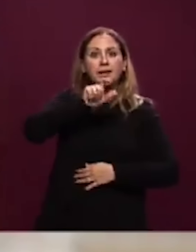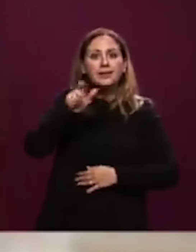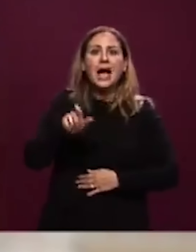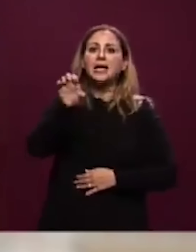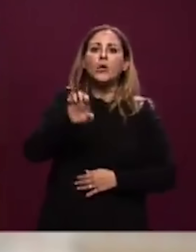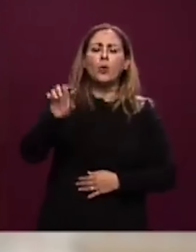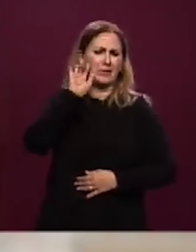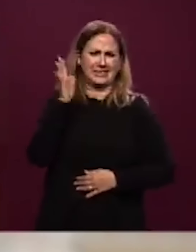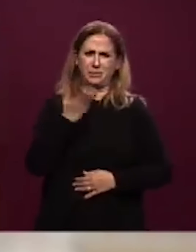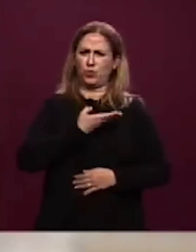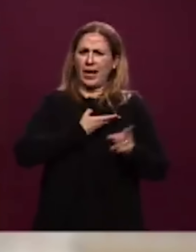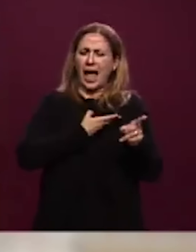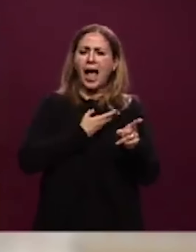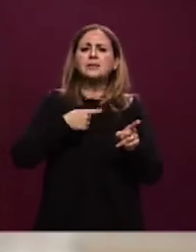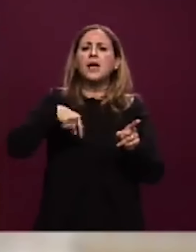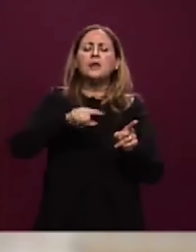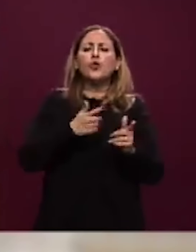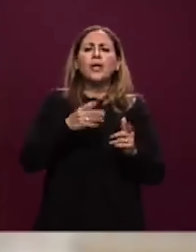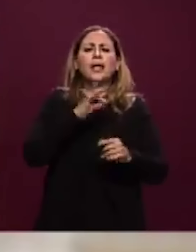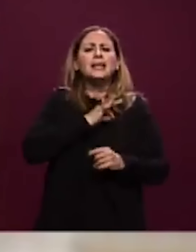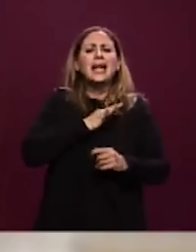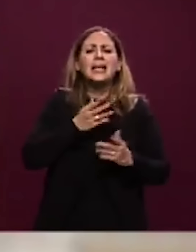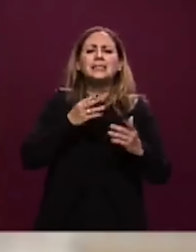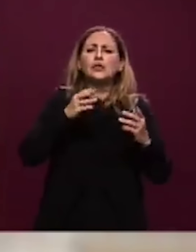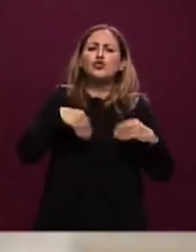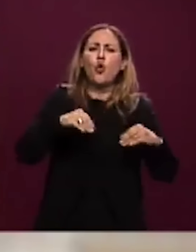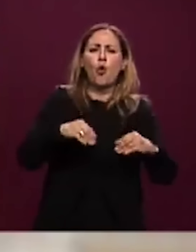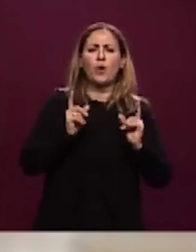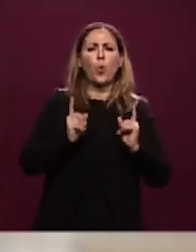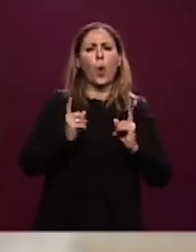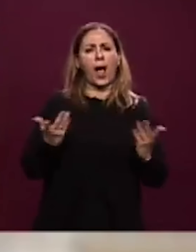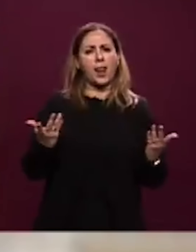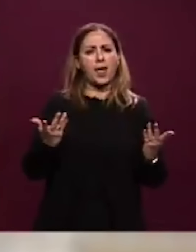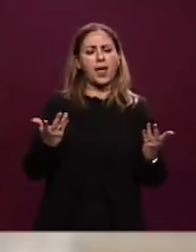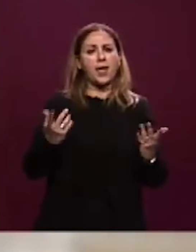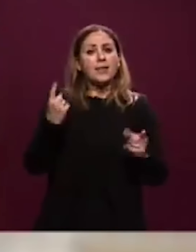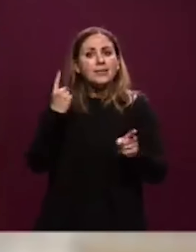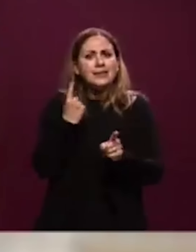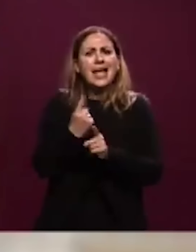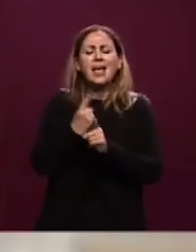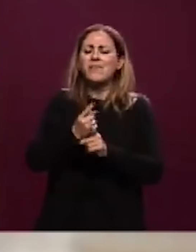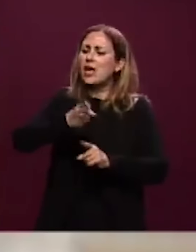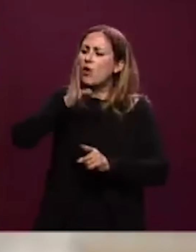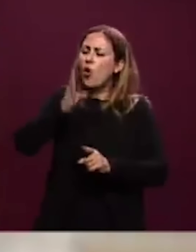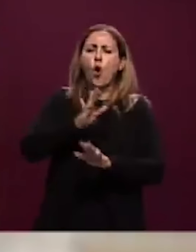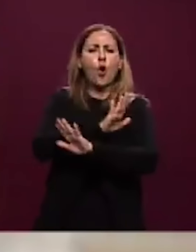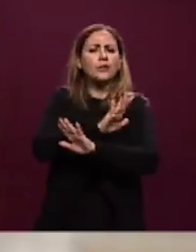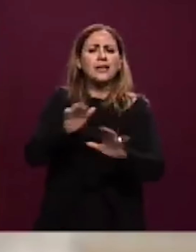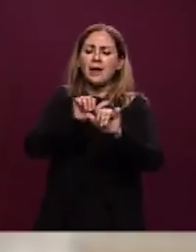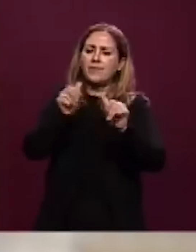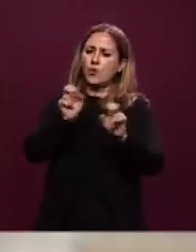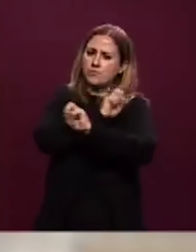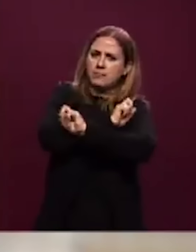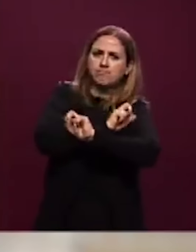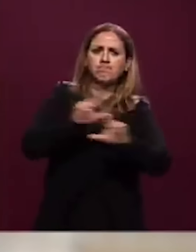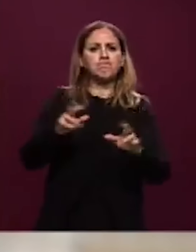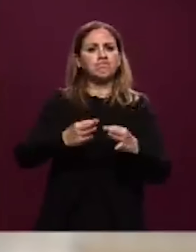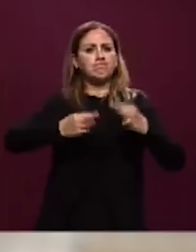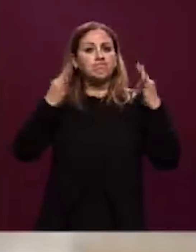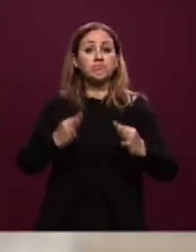Dov'è nel non condannare in maniera vera, forte, decisa, con le parole che